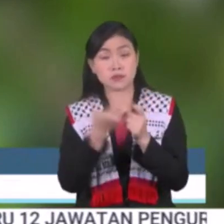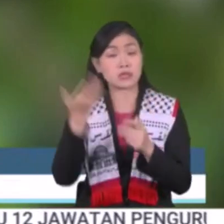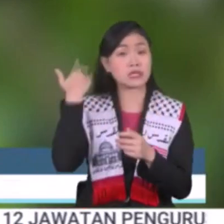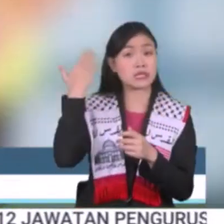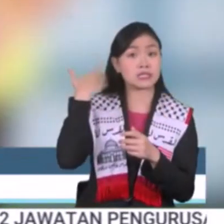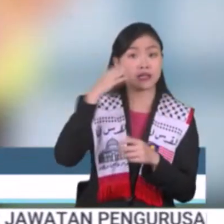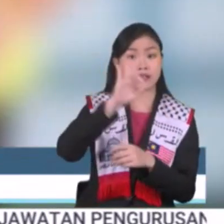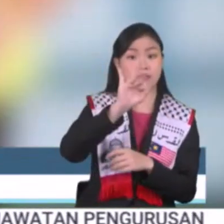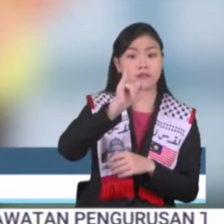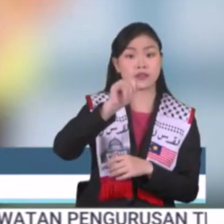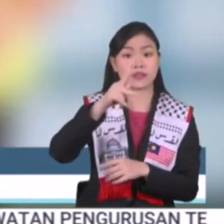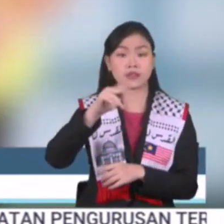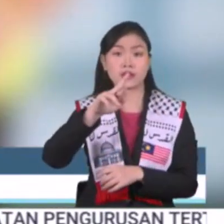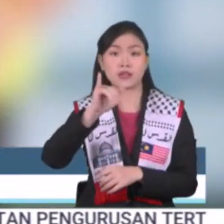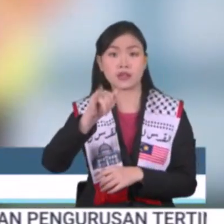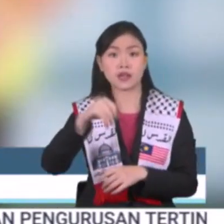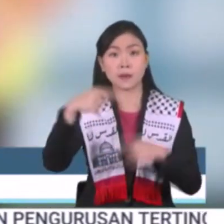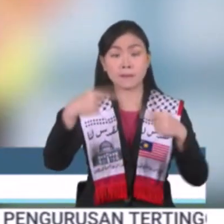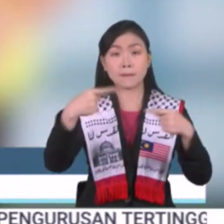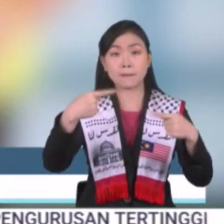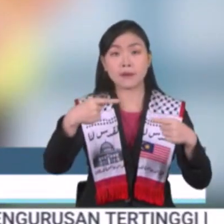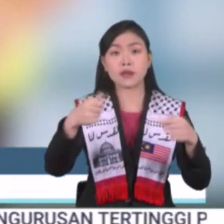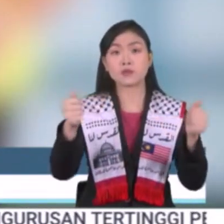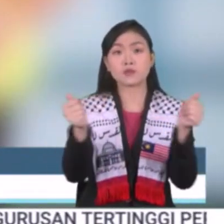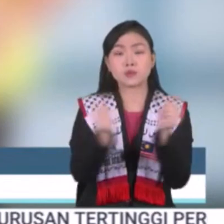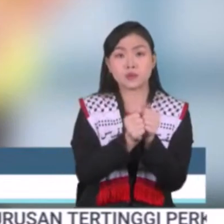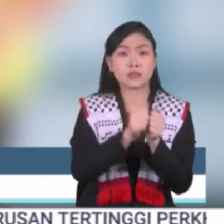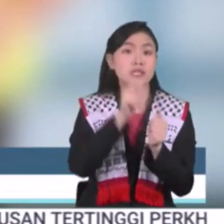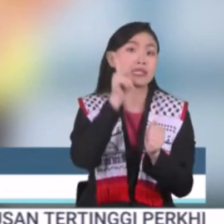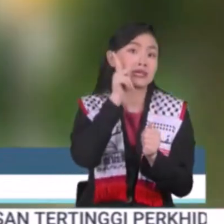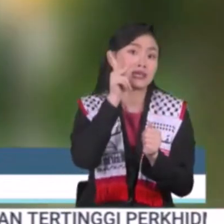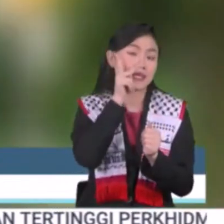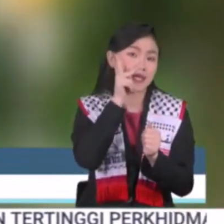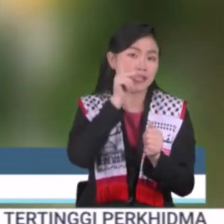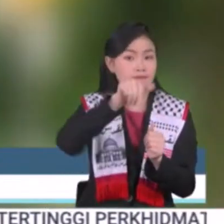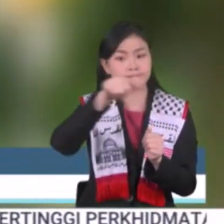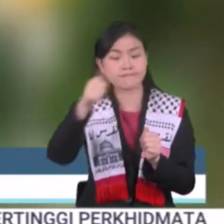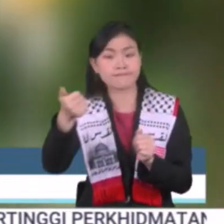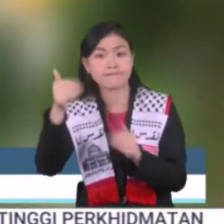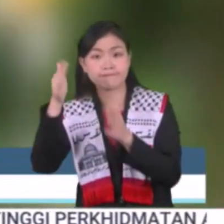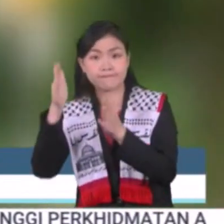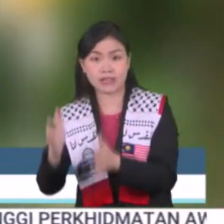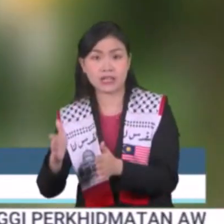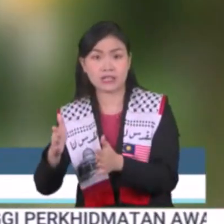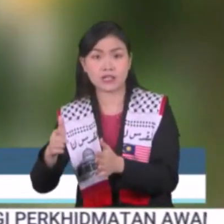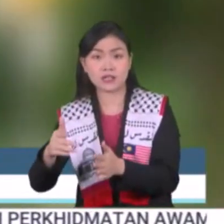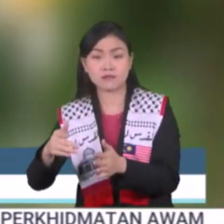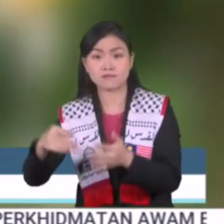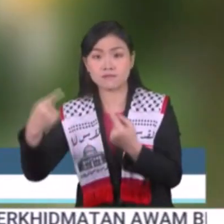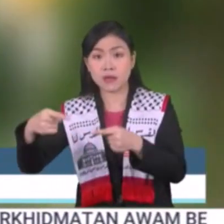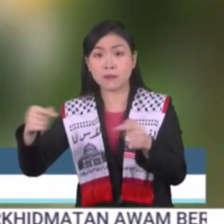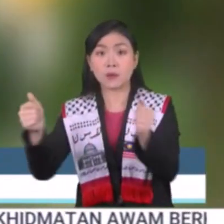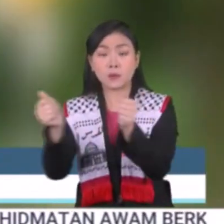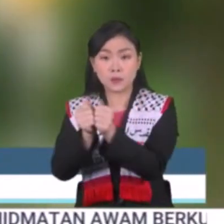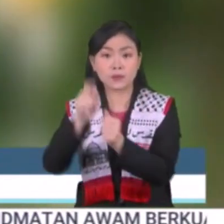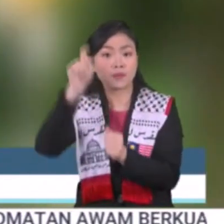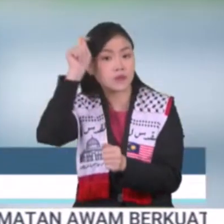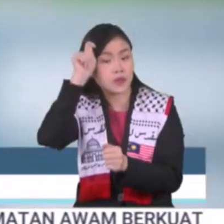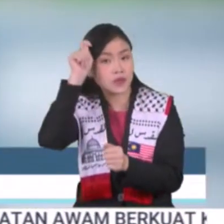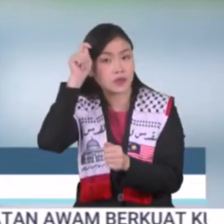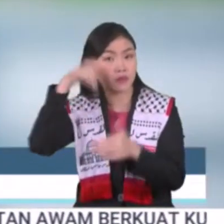Sebelum ini, Fikri bermain bersama pasukan Kedah Darul Aman FC, manakala Hakimi Abdullah beraksi bersama Terengganu